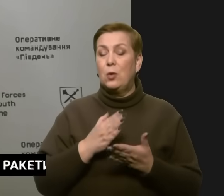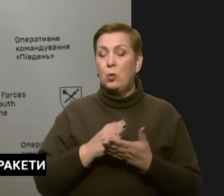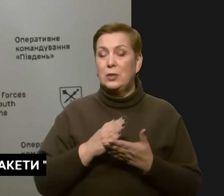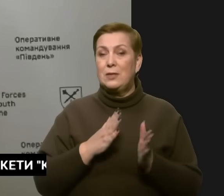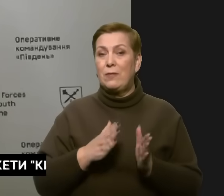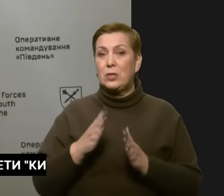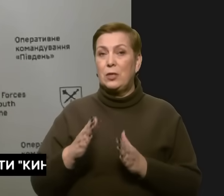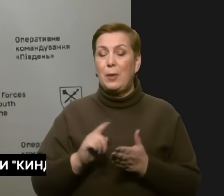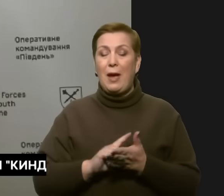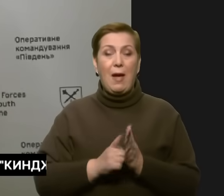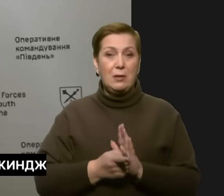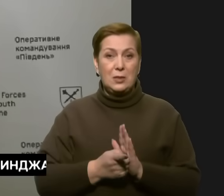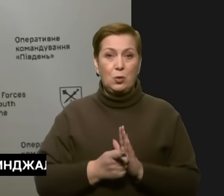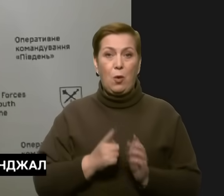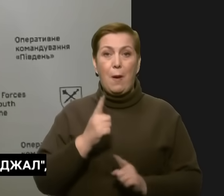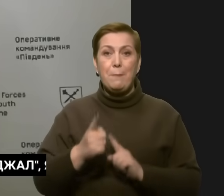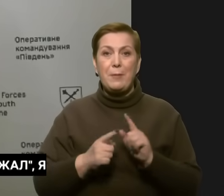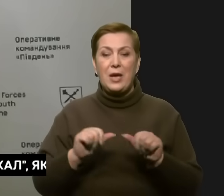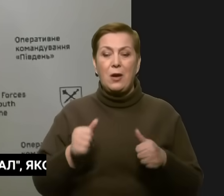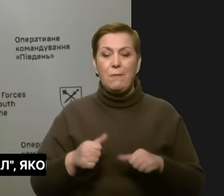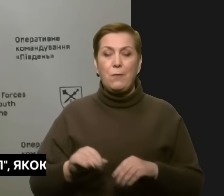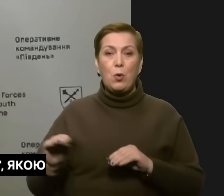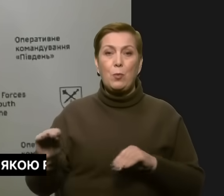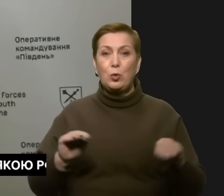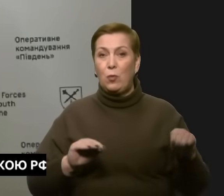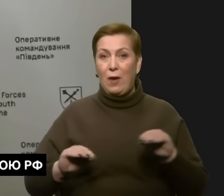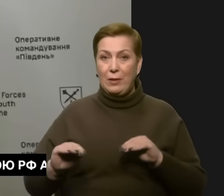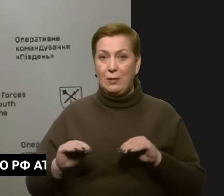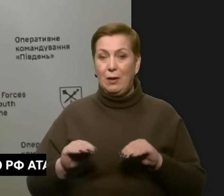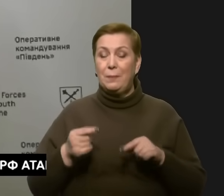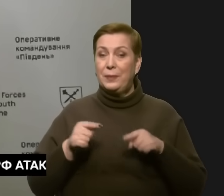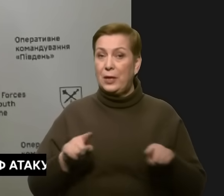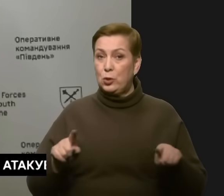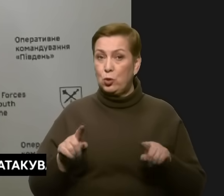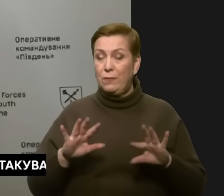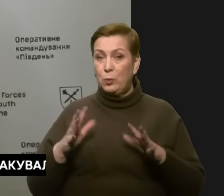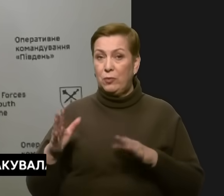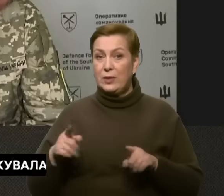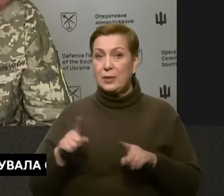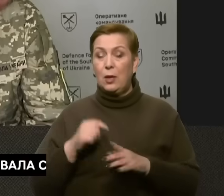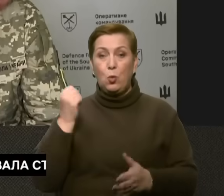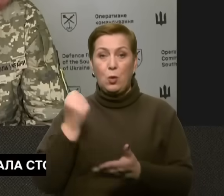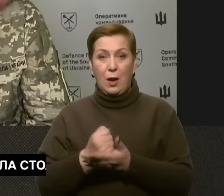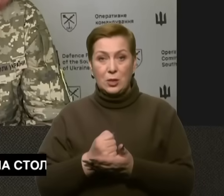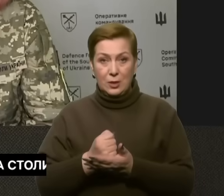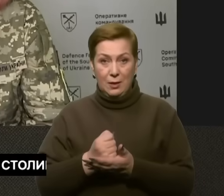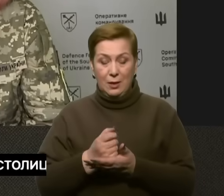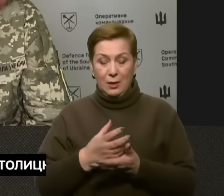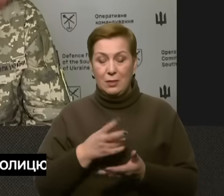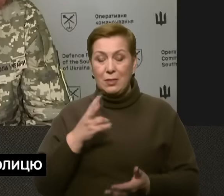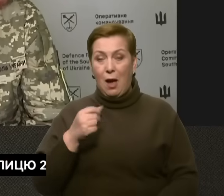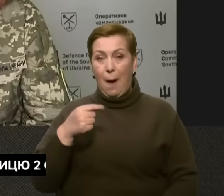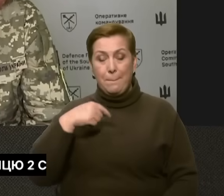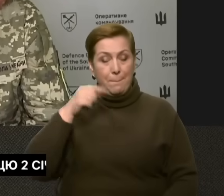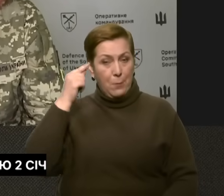екстреного переформатування. Те, що відбивається таке ураження на морально-психологічному